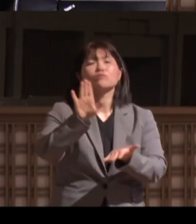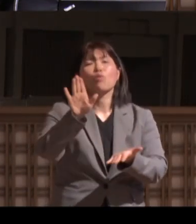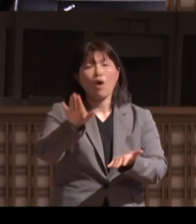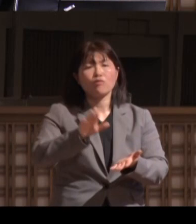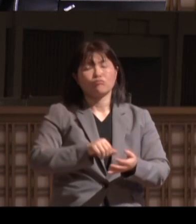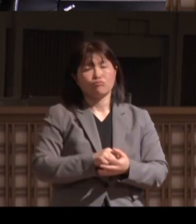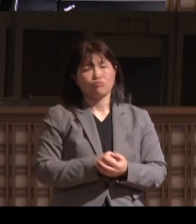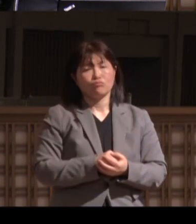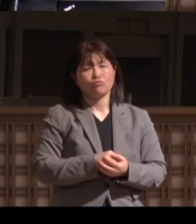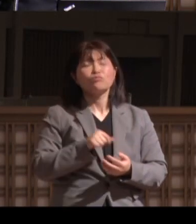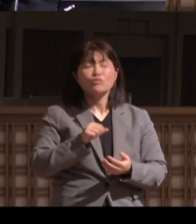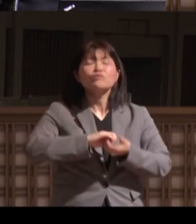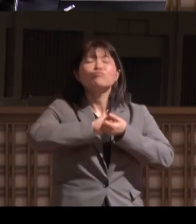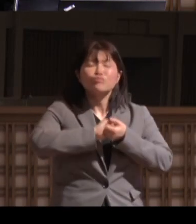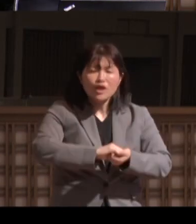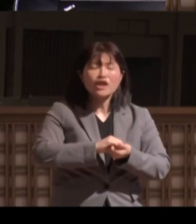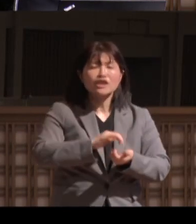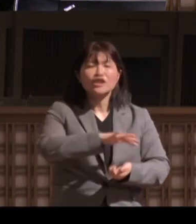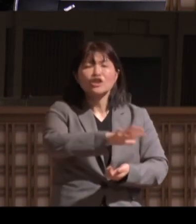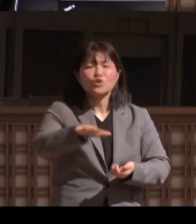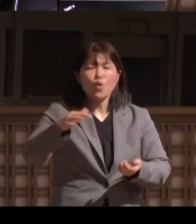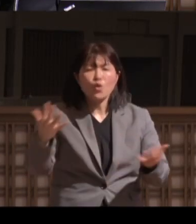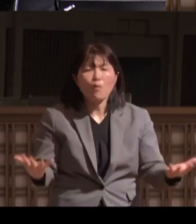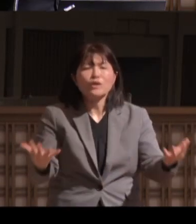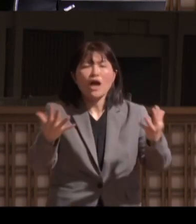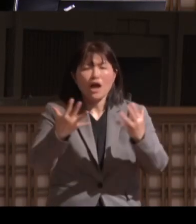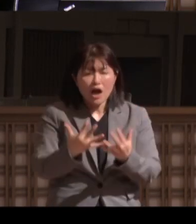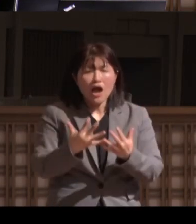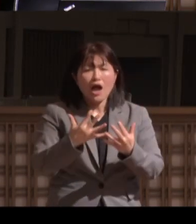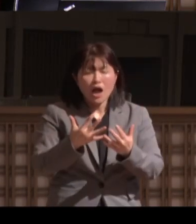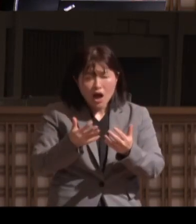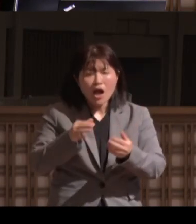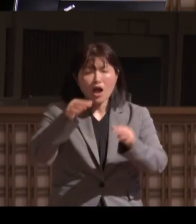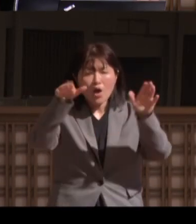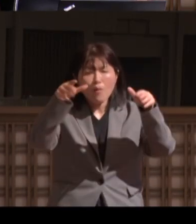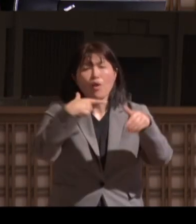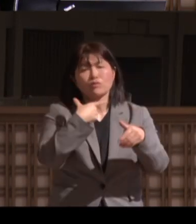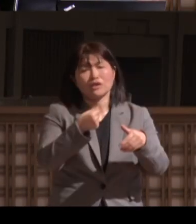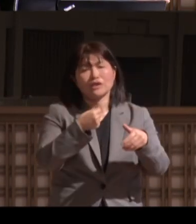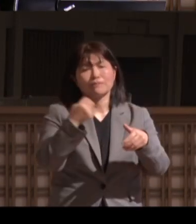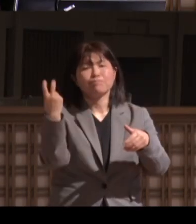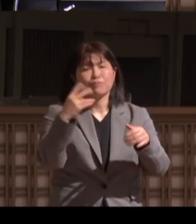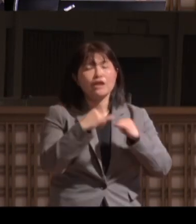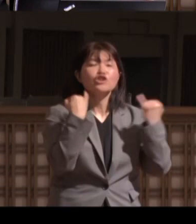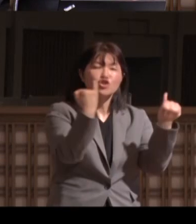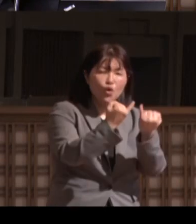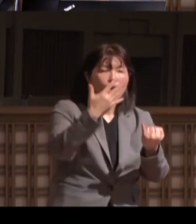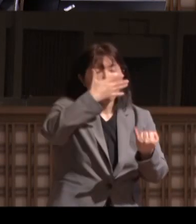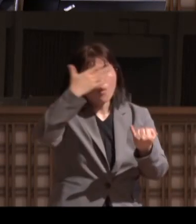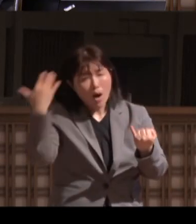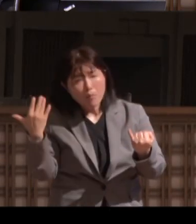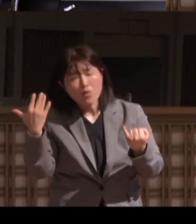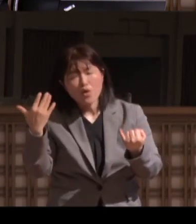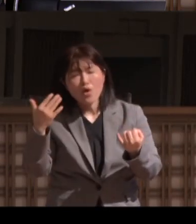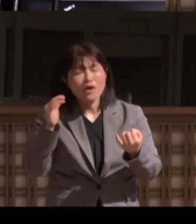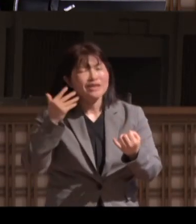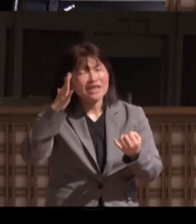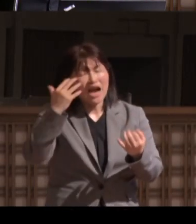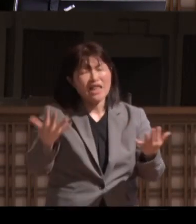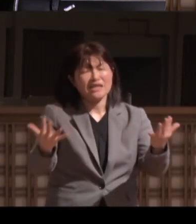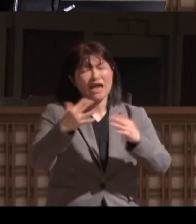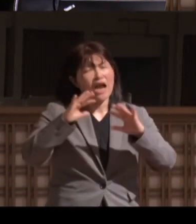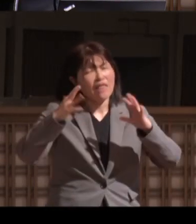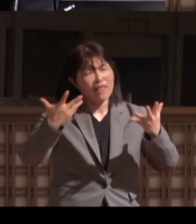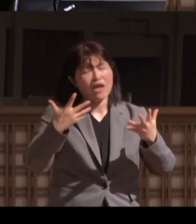ますえ是非子供たちの三角促してくださいそれから女性とか若い人が出てこないっていうことをよく言わ